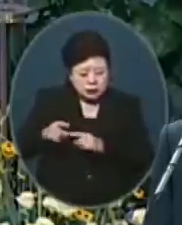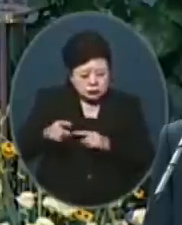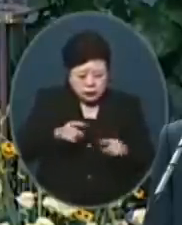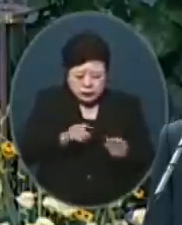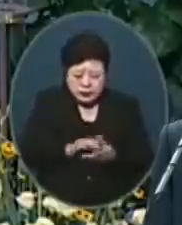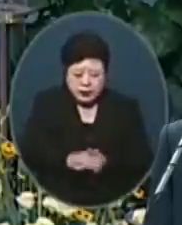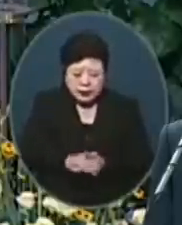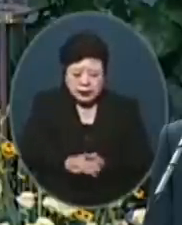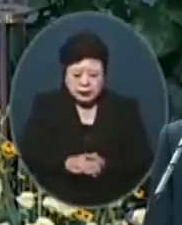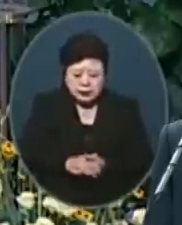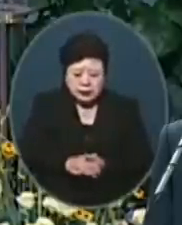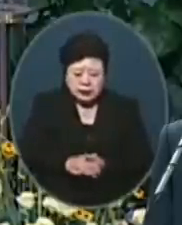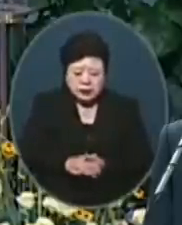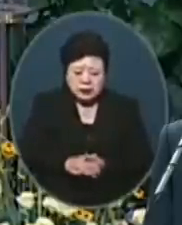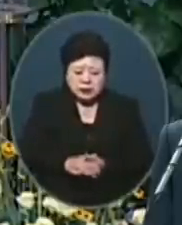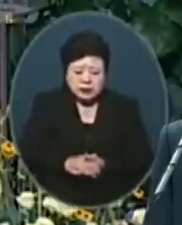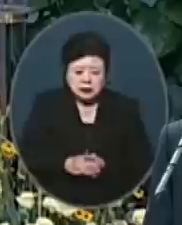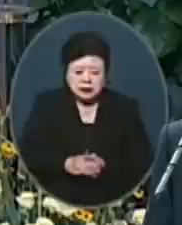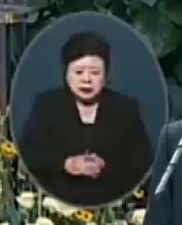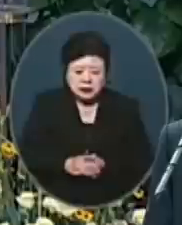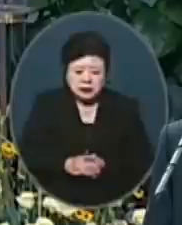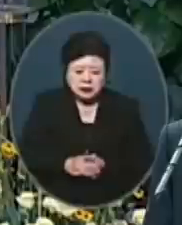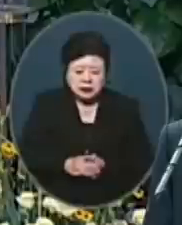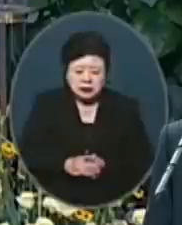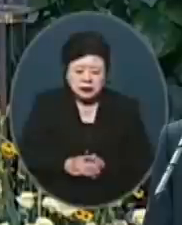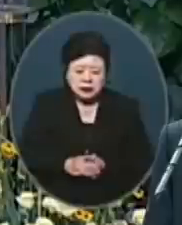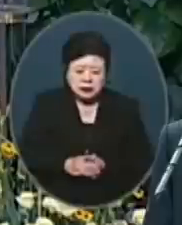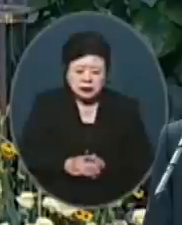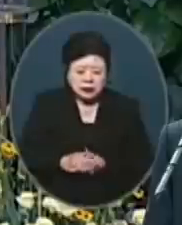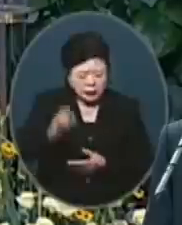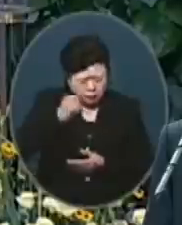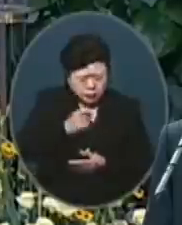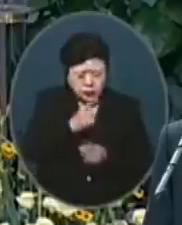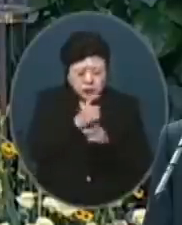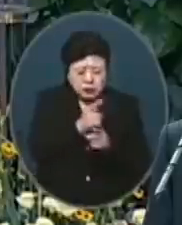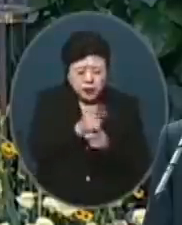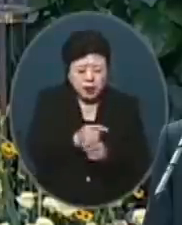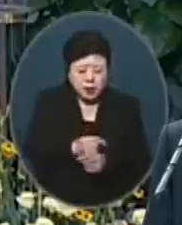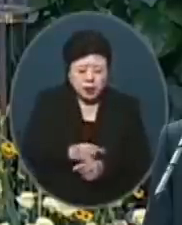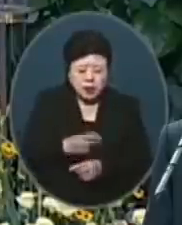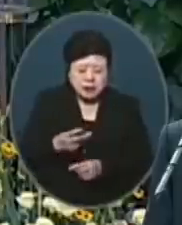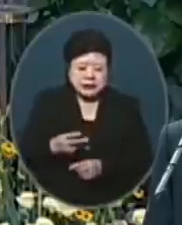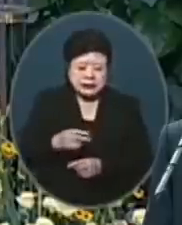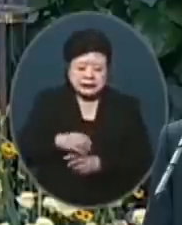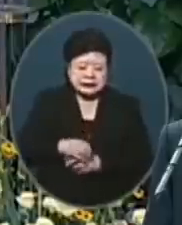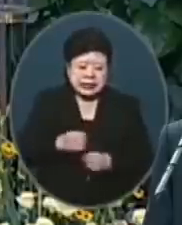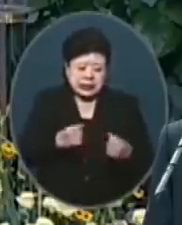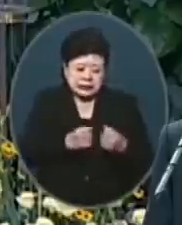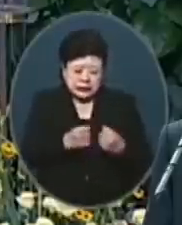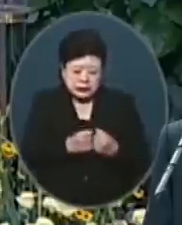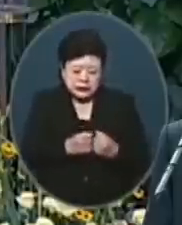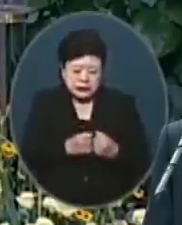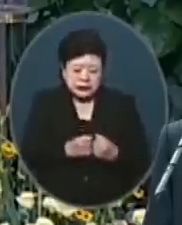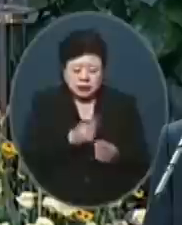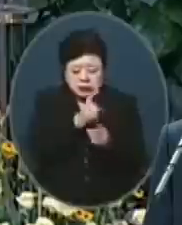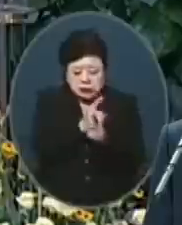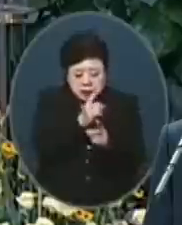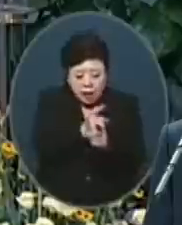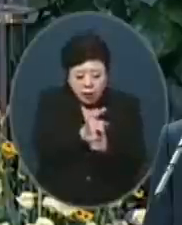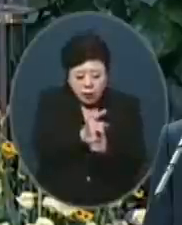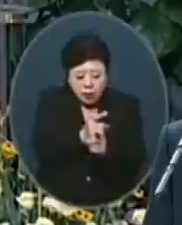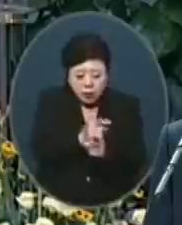것입니다. 그는 임기 동안 대공황을 극복했고 2차 대진을 연합군의 승리로 이끌었습니다.